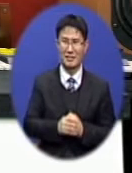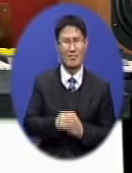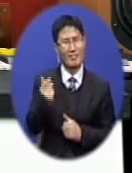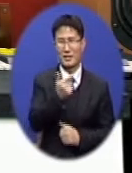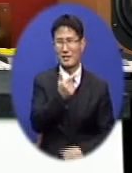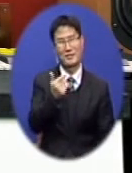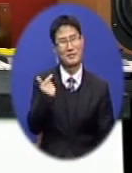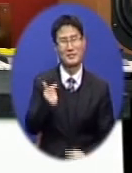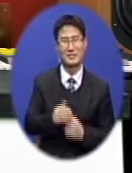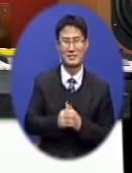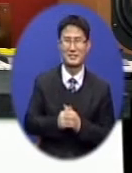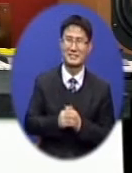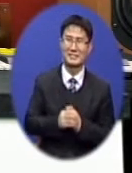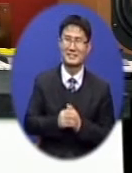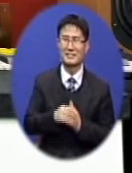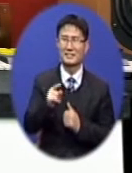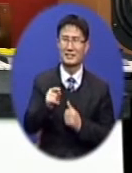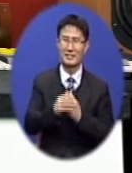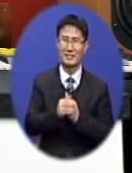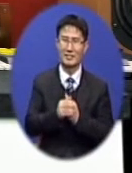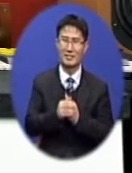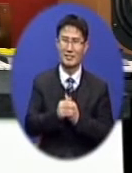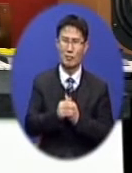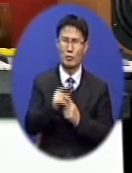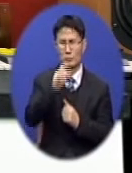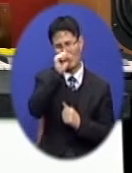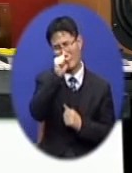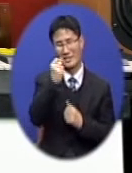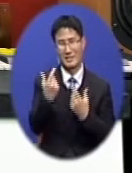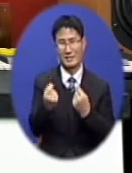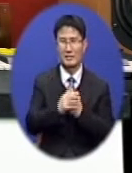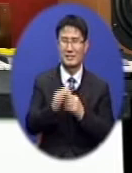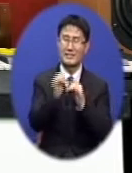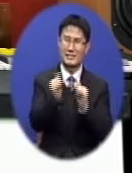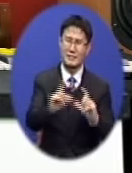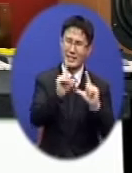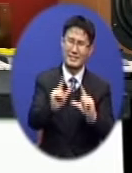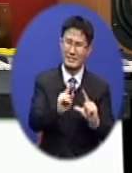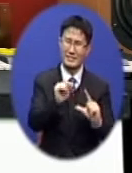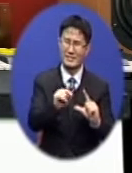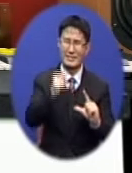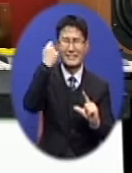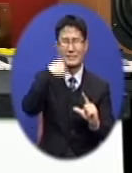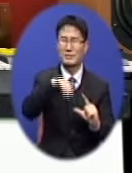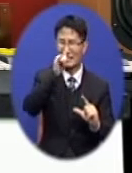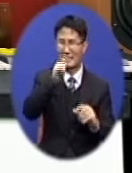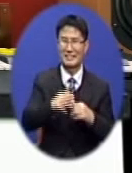너무나 그 이 서민적인 방송이고 맞아요. 사람 냄새가 나는 방송이란